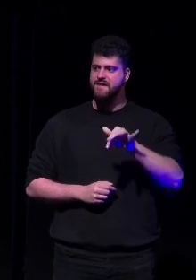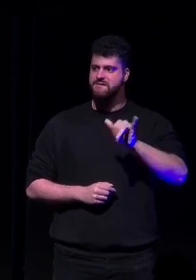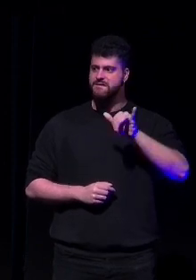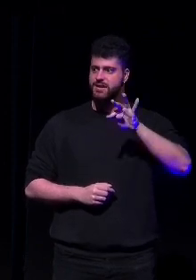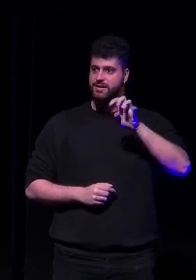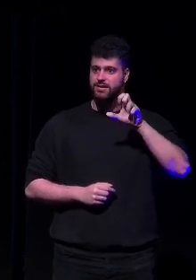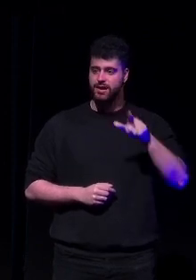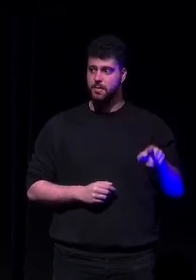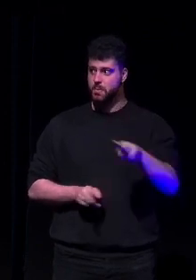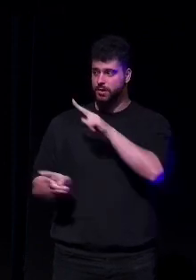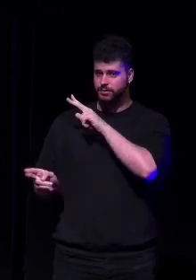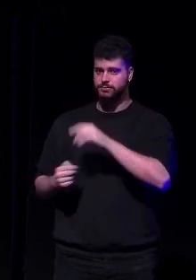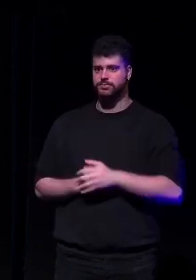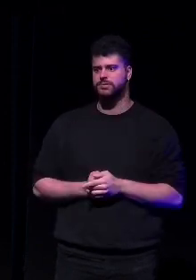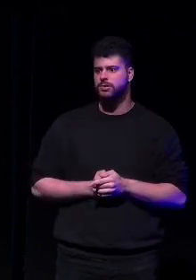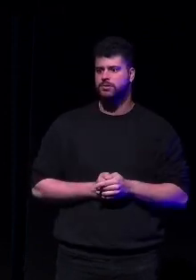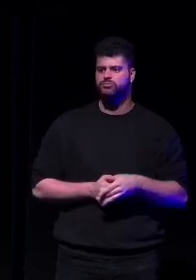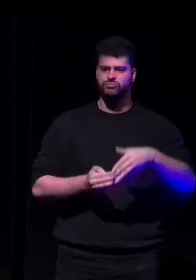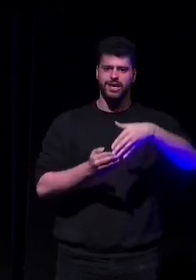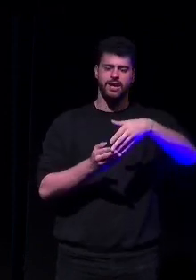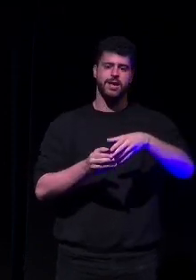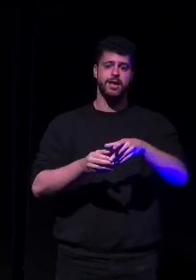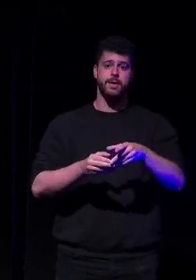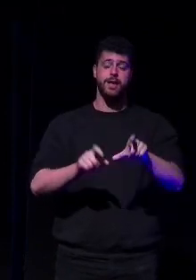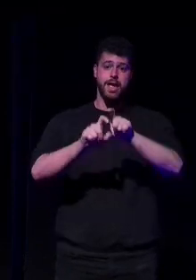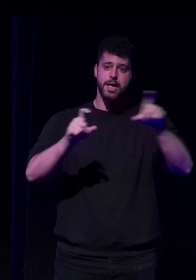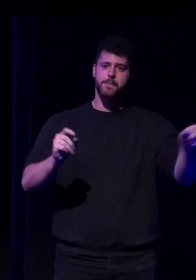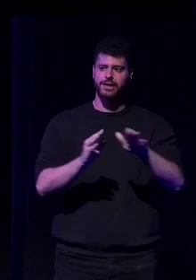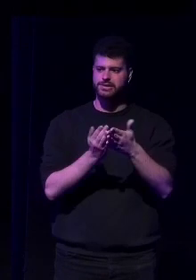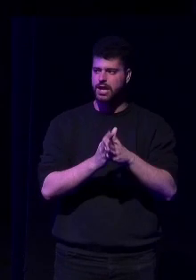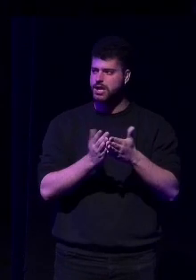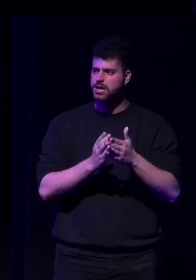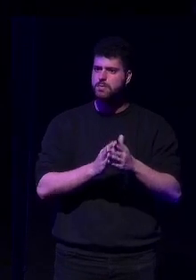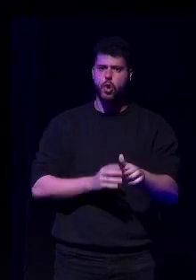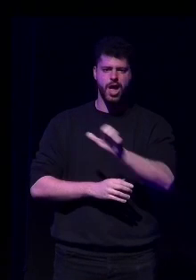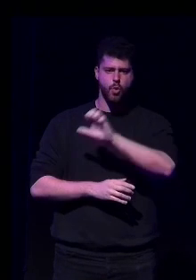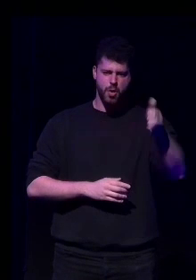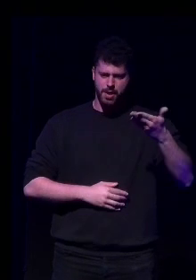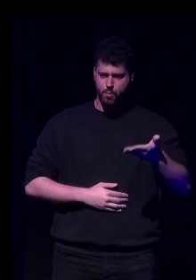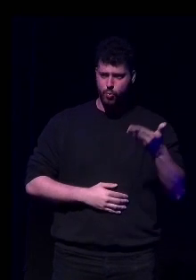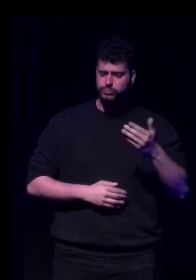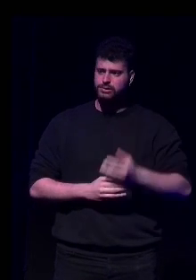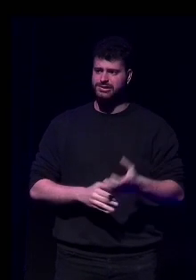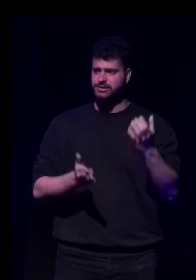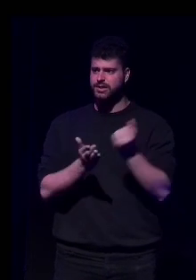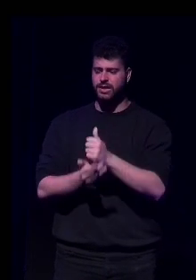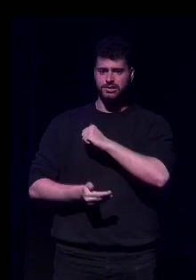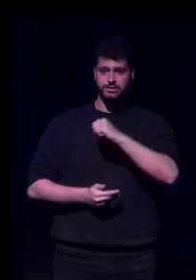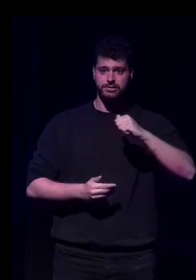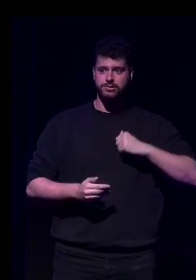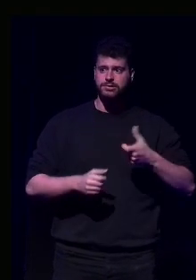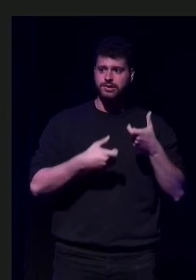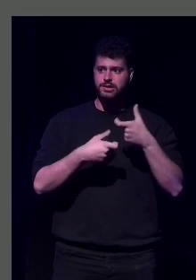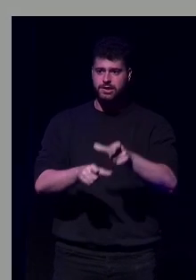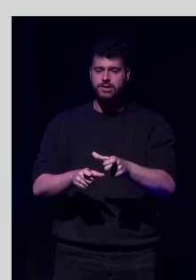treballs guardonats. Petit Fiter és una de les editorials de turisme més antigues d'Europa, té prop de mig segle, amb segell independent, dedicat a viatges